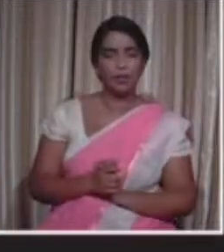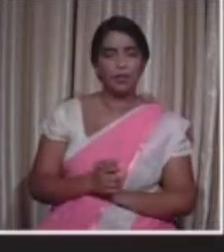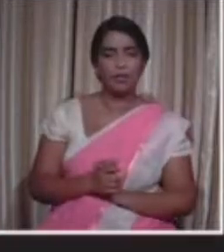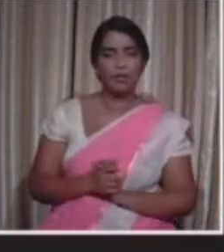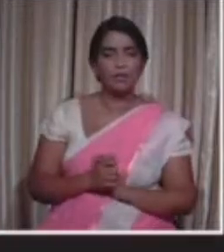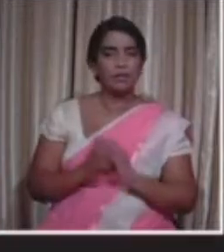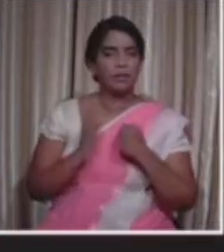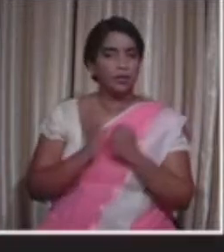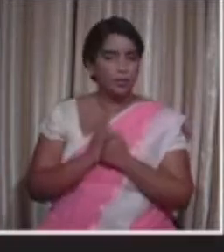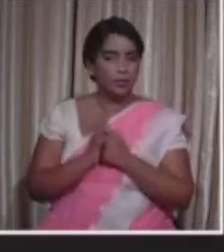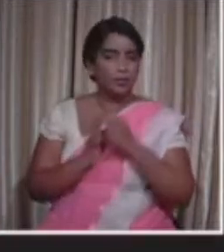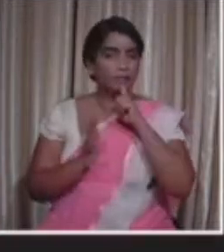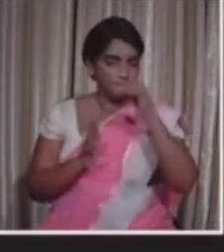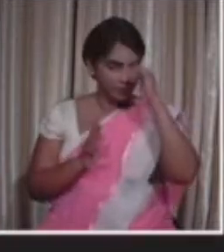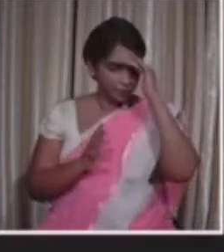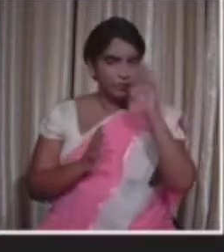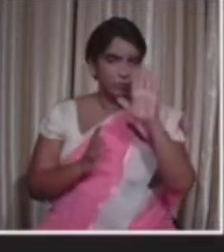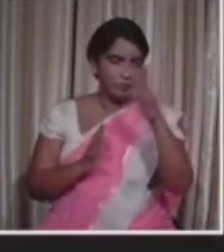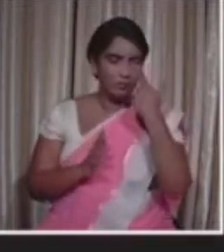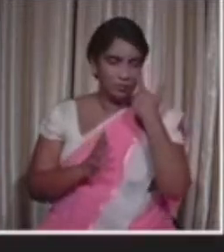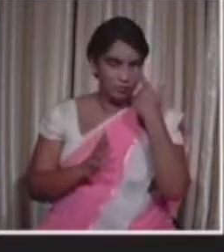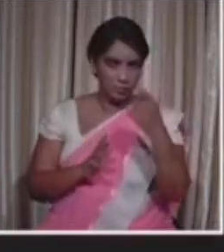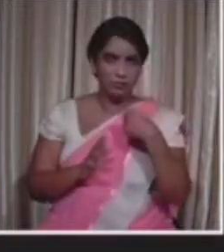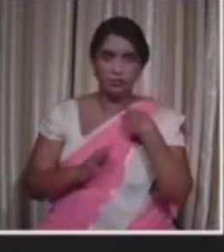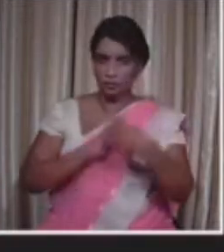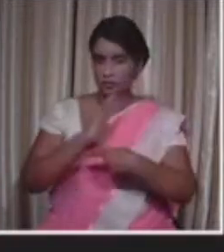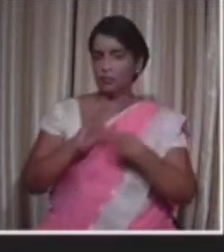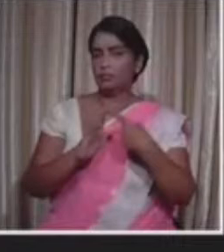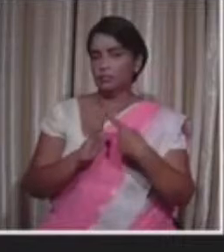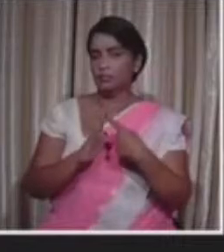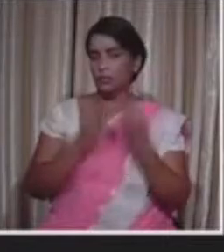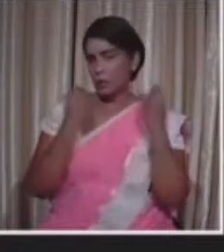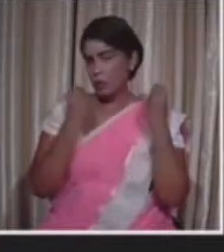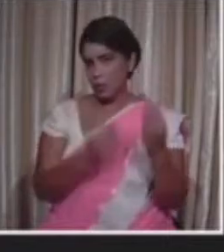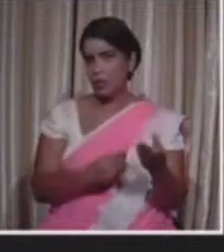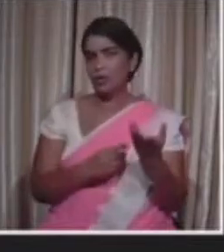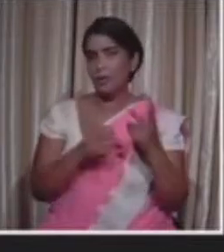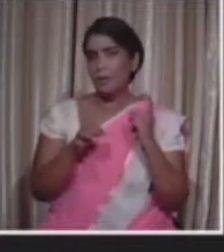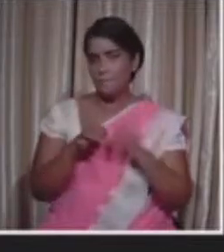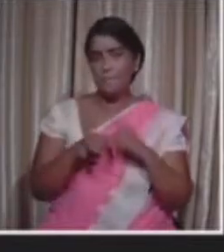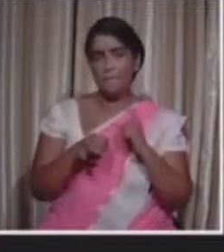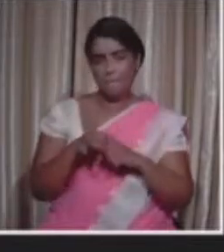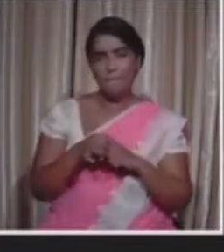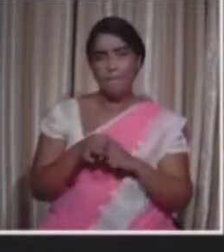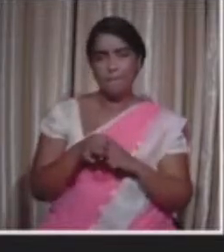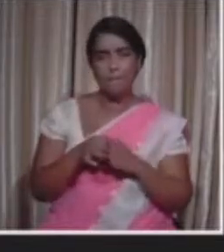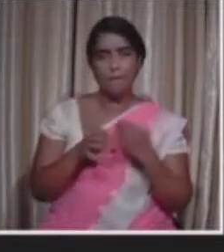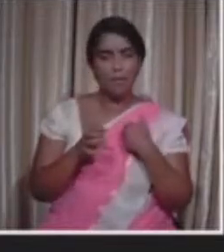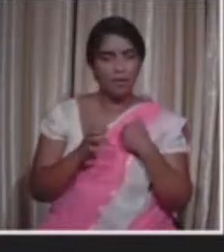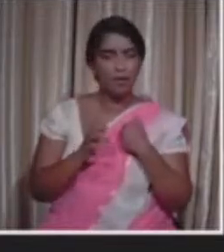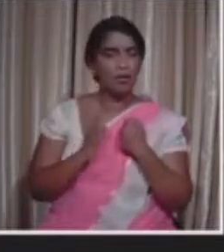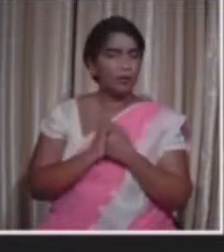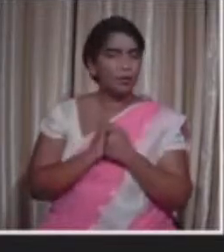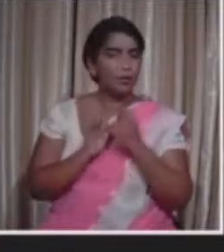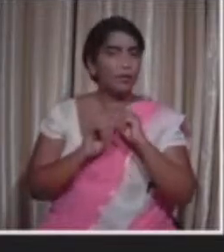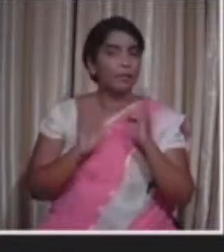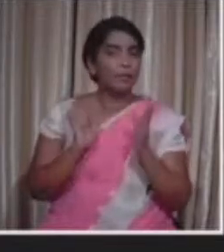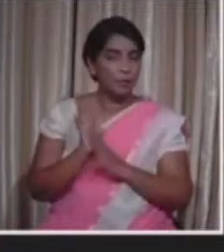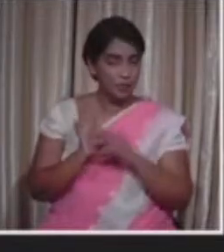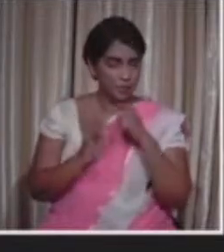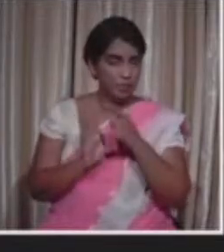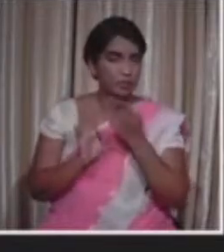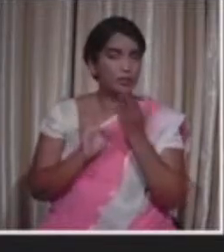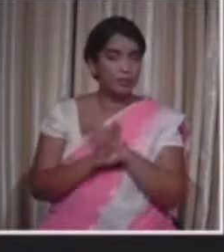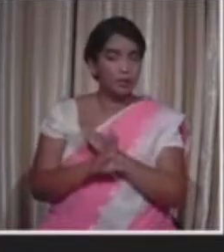ගරු කතානායකතුමනි මට සමාවෙන්න මේ අපේ රටේ වෙලා තියෙන අපරාධය අපේ රටේ මේක තමයි ප්‍රශ්නේ මම ගරු අග්‍රාමතුමා තමයි